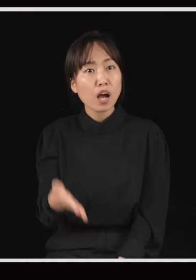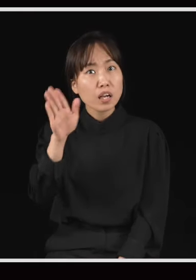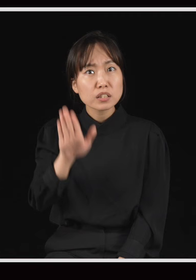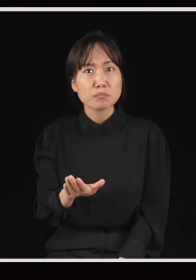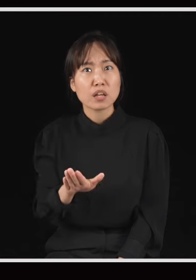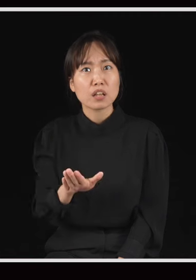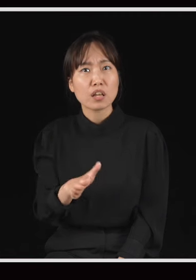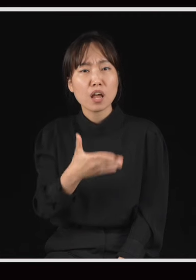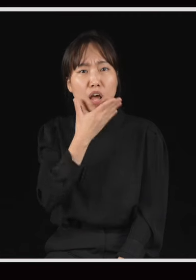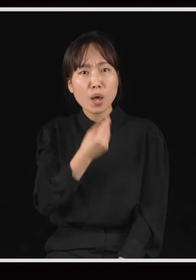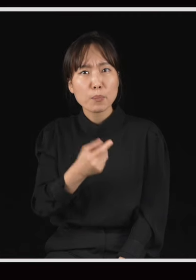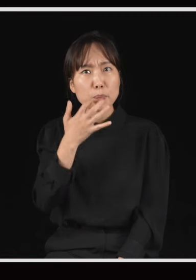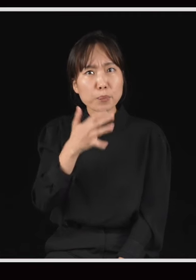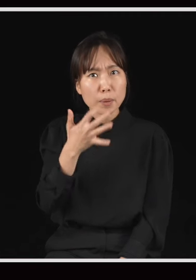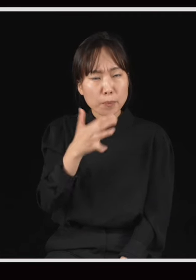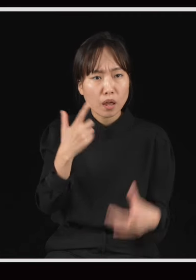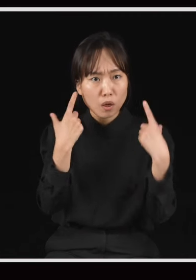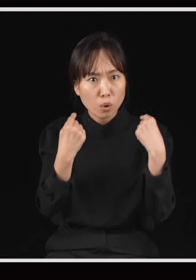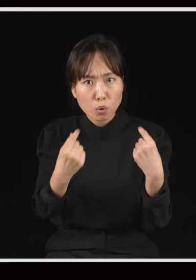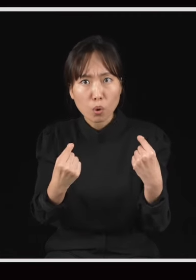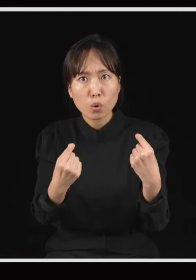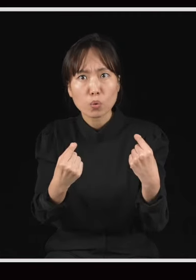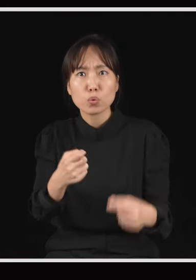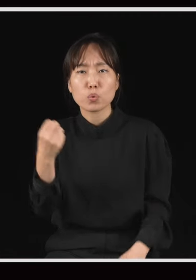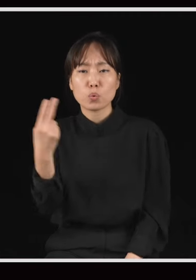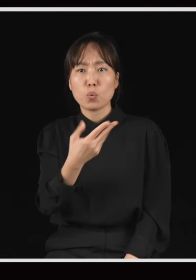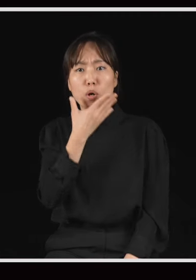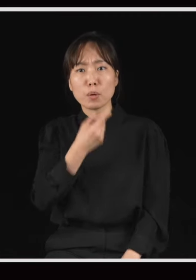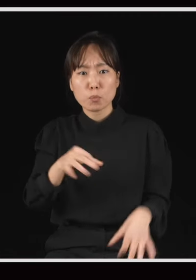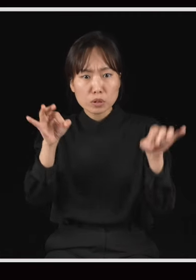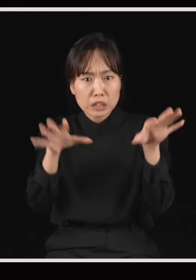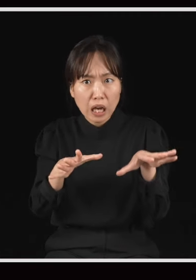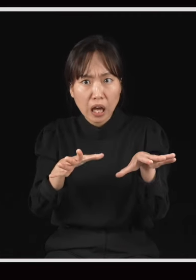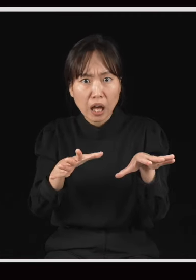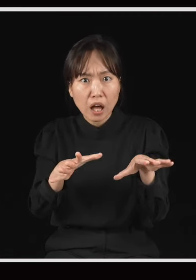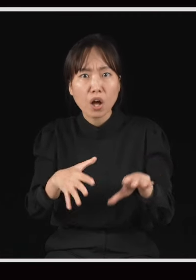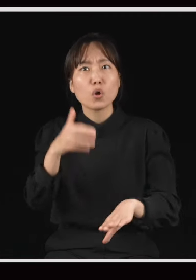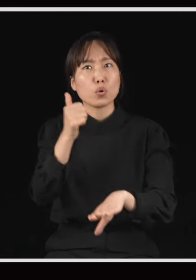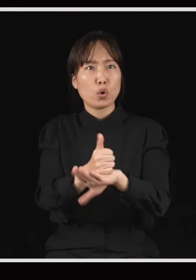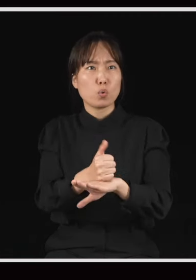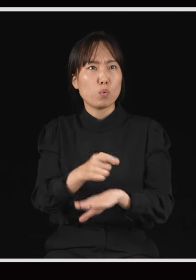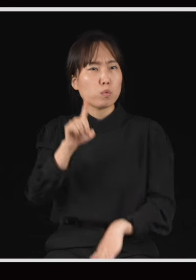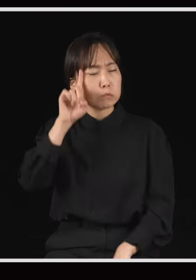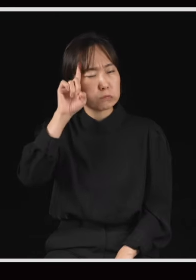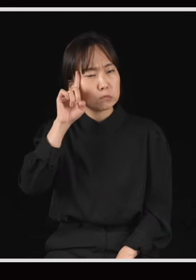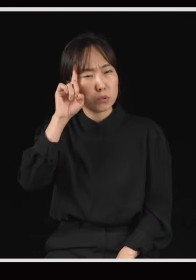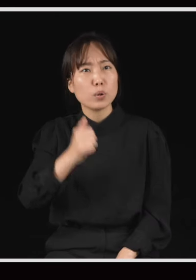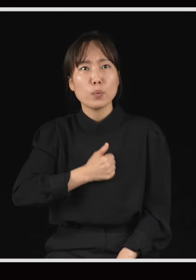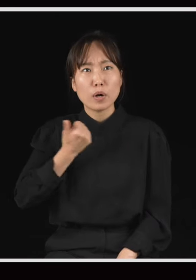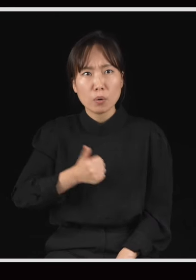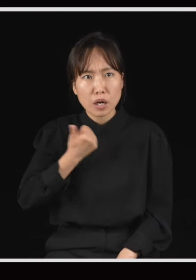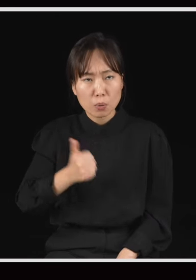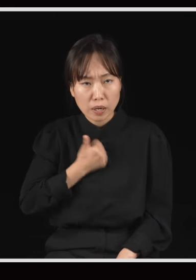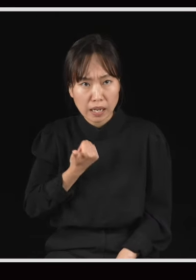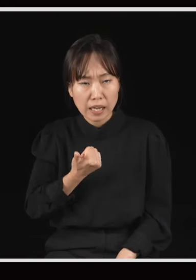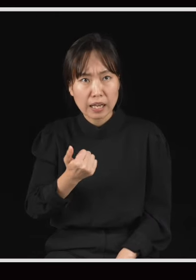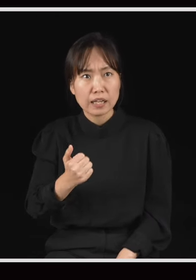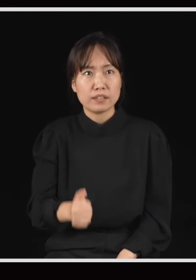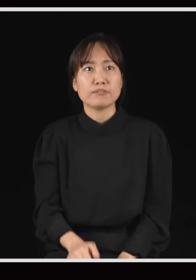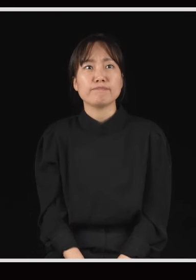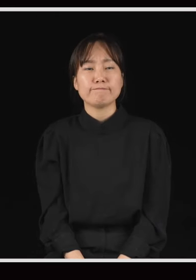되고 이것이 이제 뜻대로 되지 않거나 또는 일시적으로도 도파민이 나온다 하더라도 그 도파민이 곧 사라지게 되면 스트레스 호르몬이